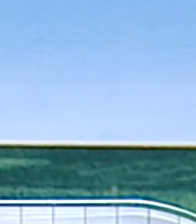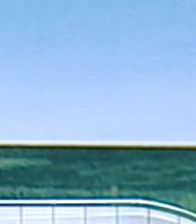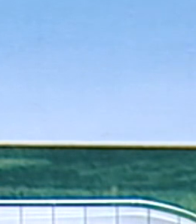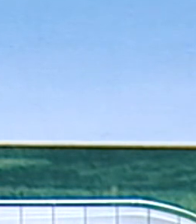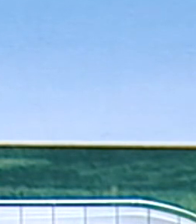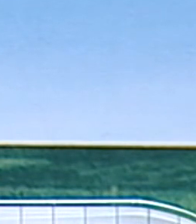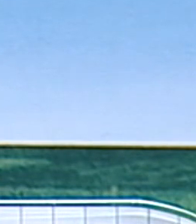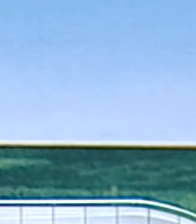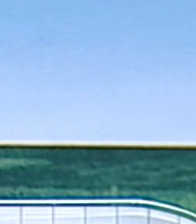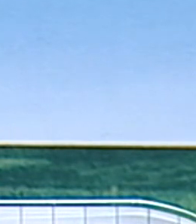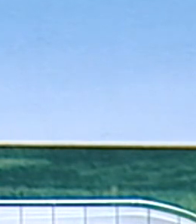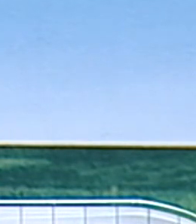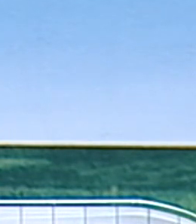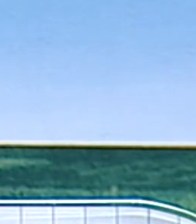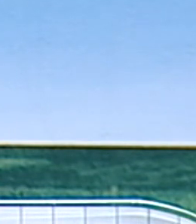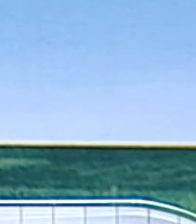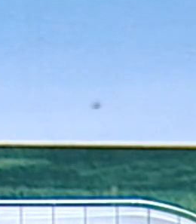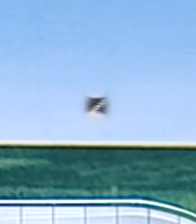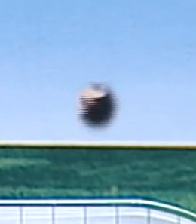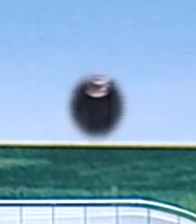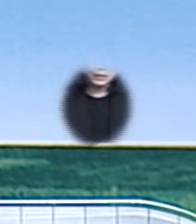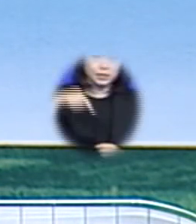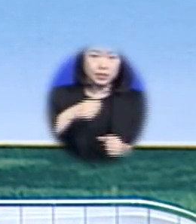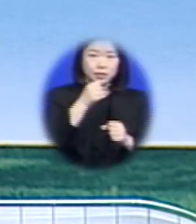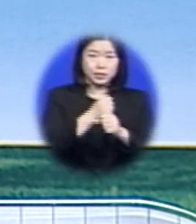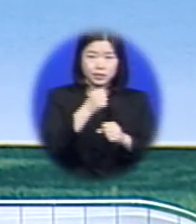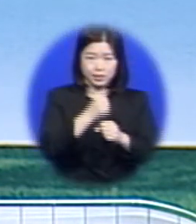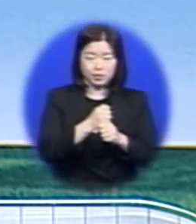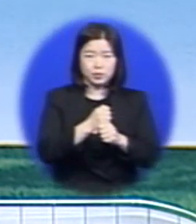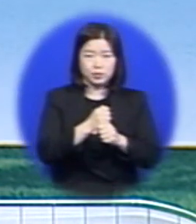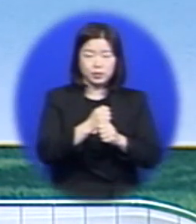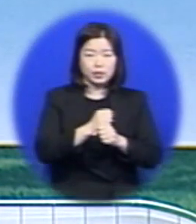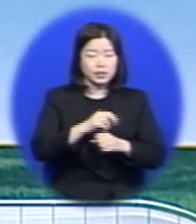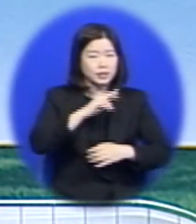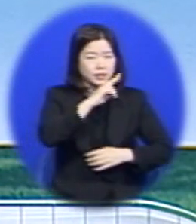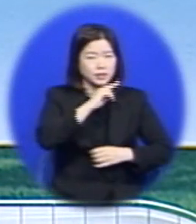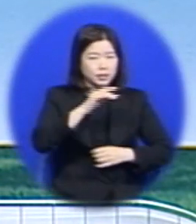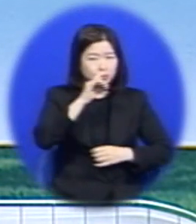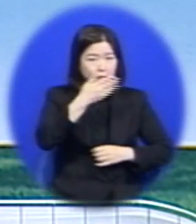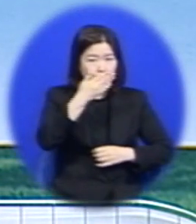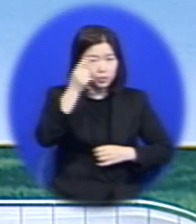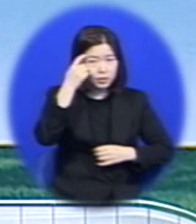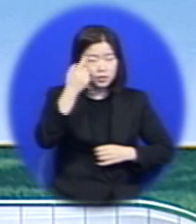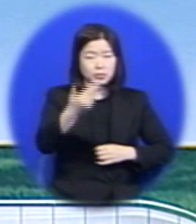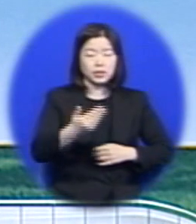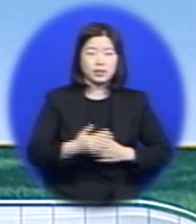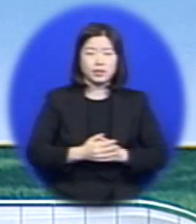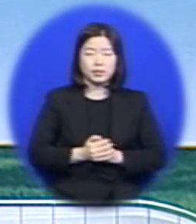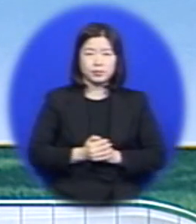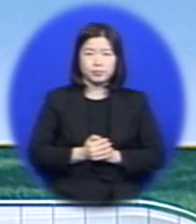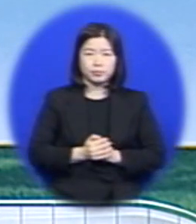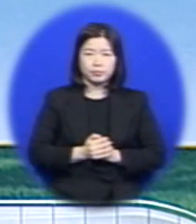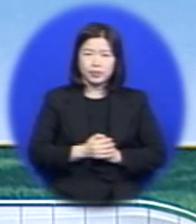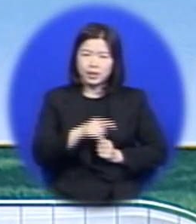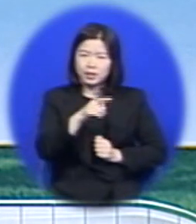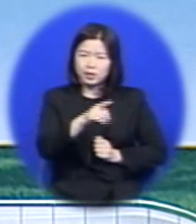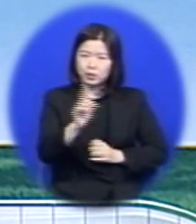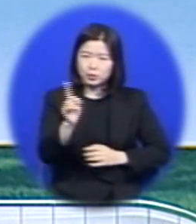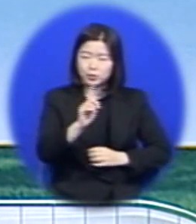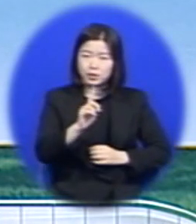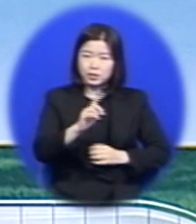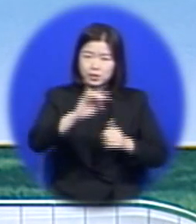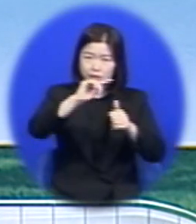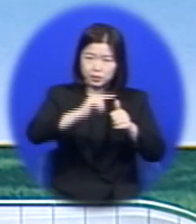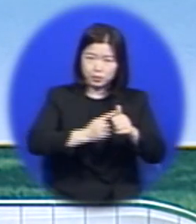누가 이 천지 창조를 의심할 수 있겠어요? 이것을 도대체 어떻게